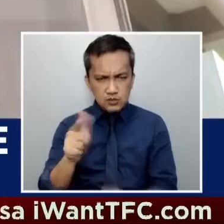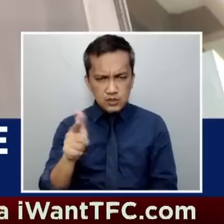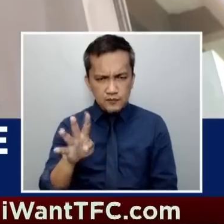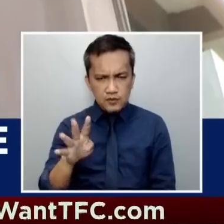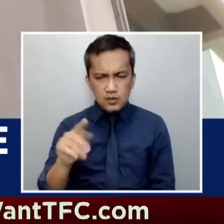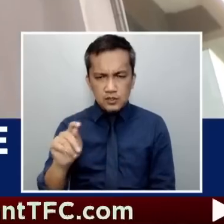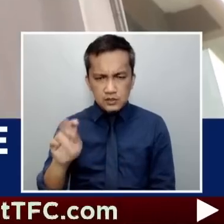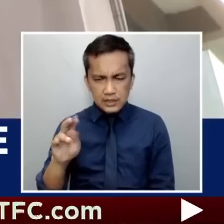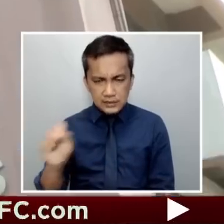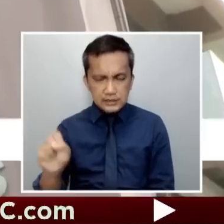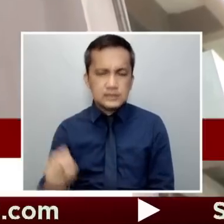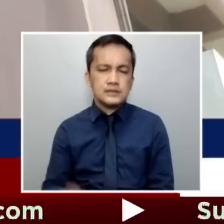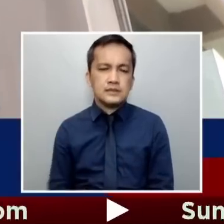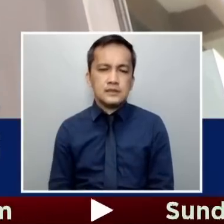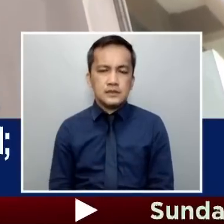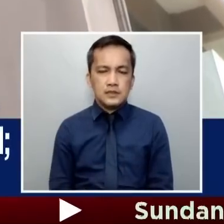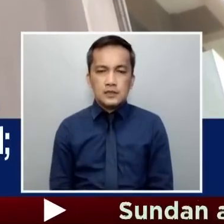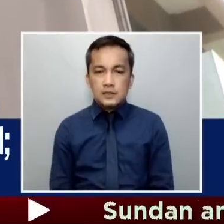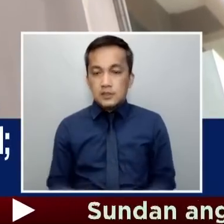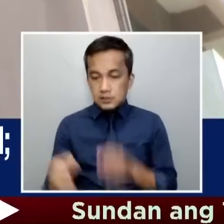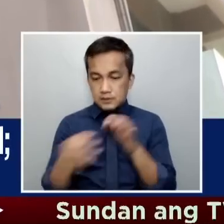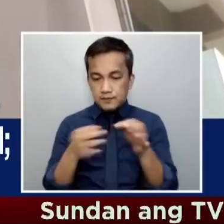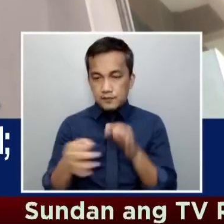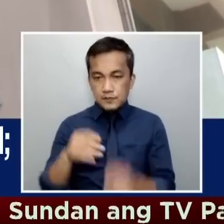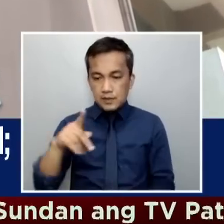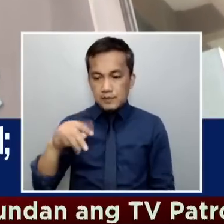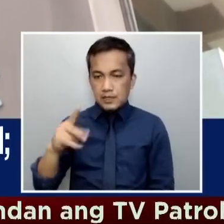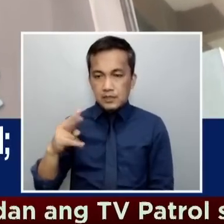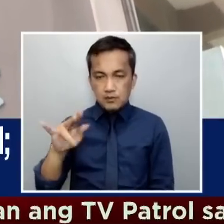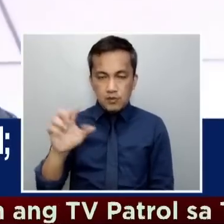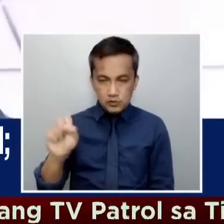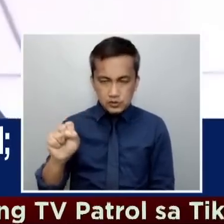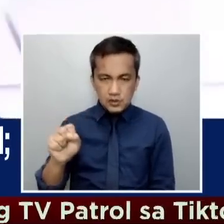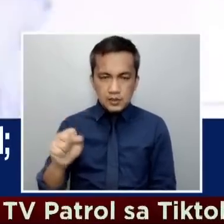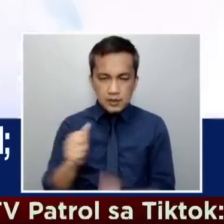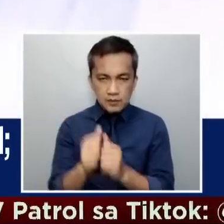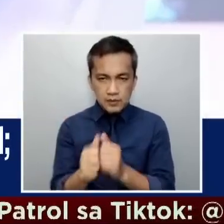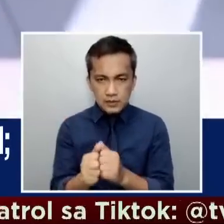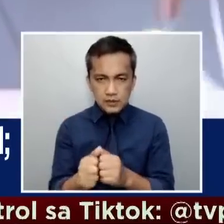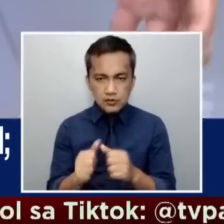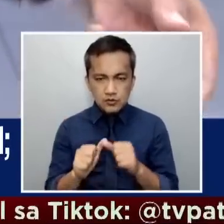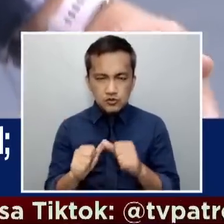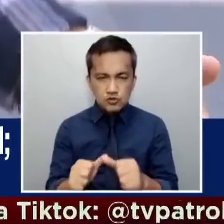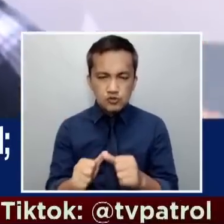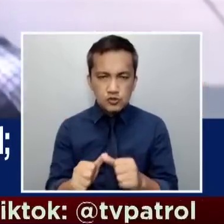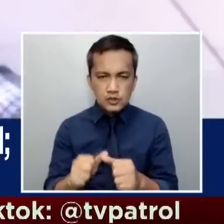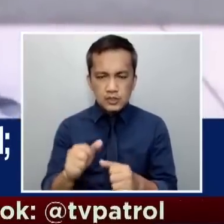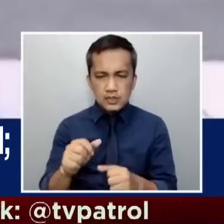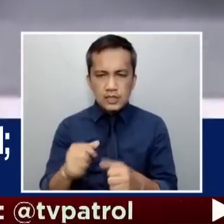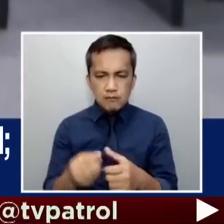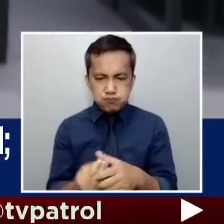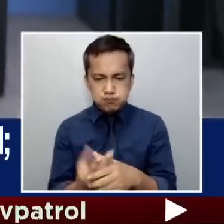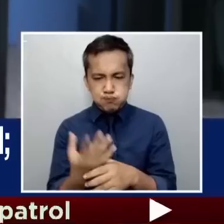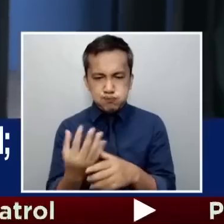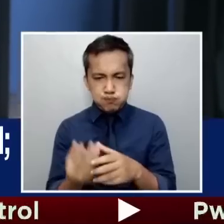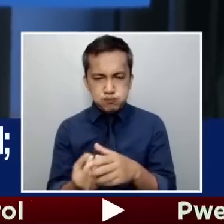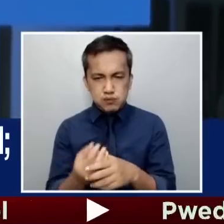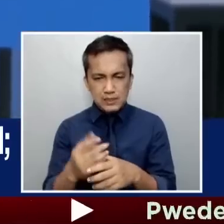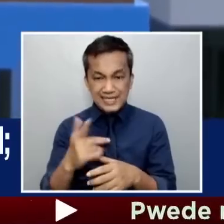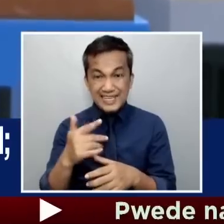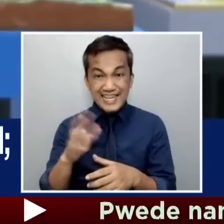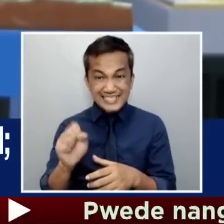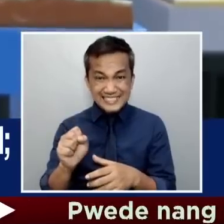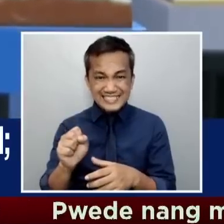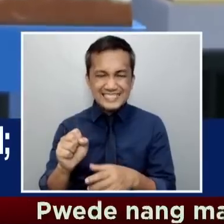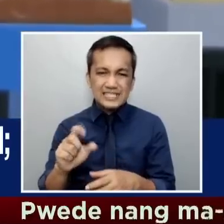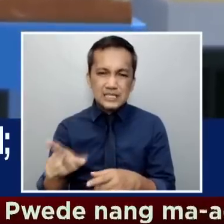tunilada. Paliwanag ng FIBOX, nangangalugan ito na patuloy pa rin ang degassing activity ng Bulkan Taal pero hindi pa ito basehan